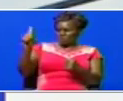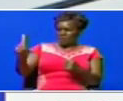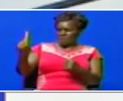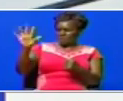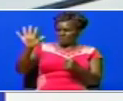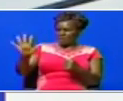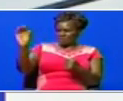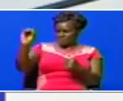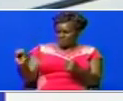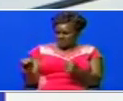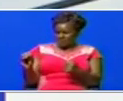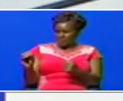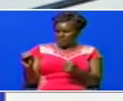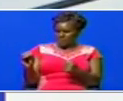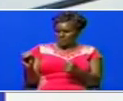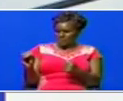0.15%.